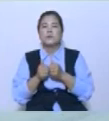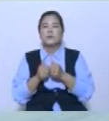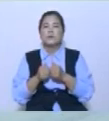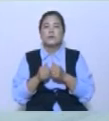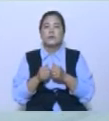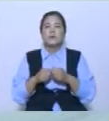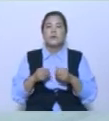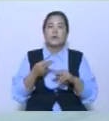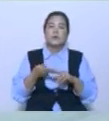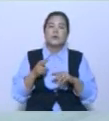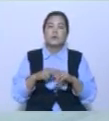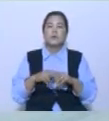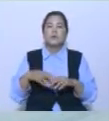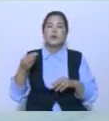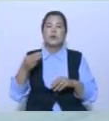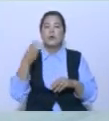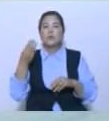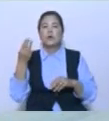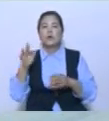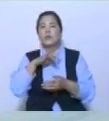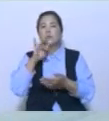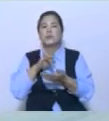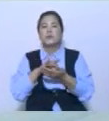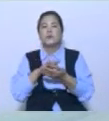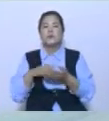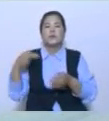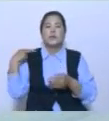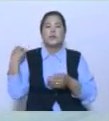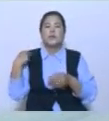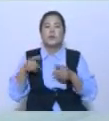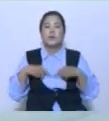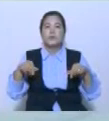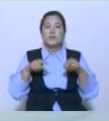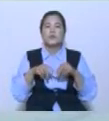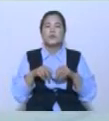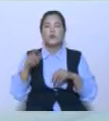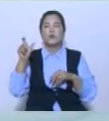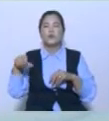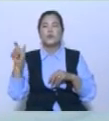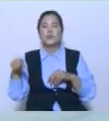құралдарын, осы Ақтау қаласында орналасқан әскери бөлімшелерді, өкілдерін,